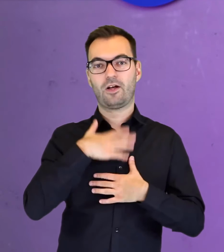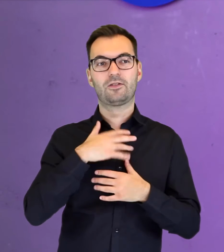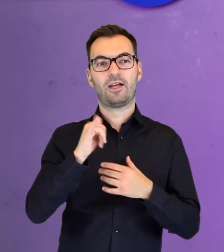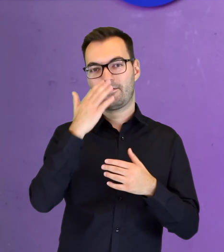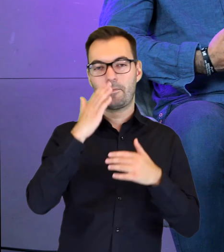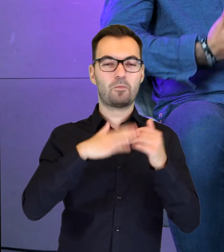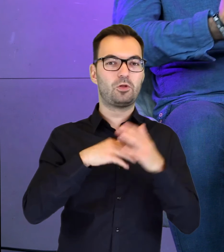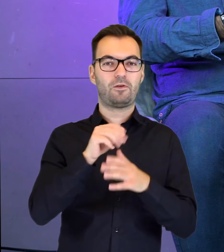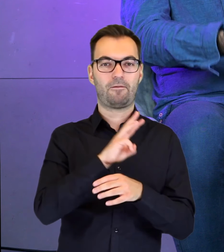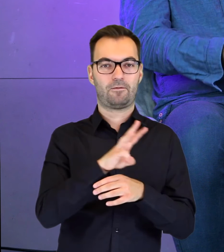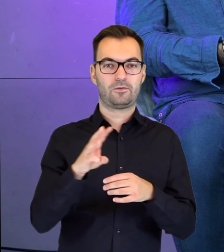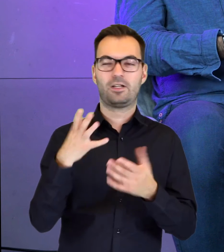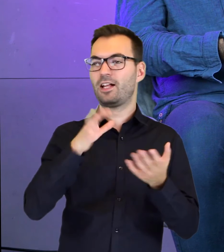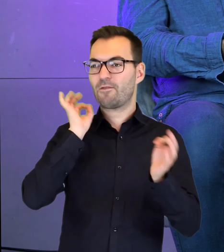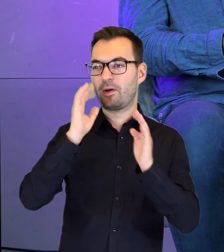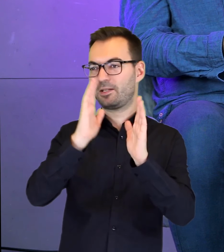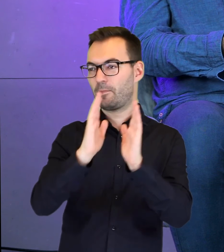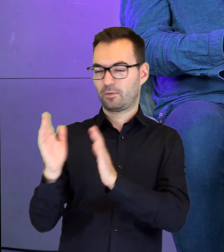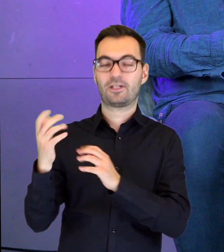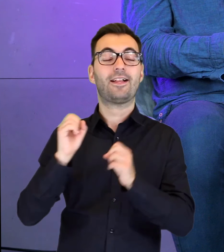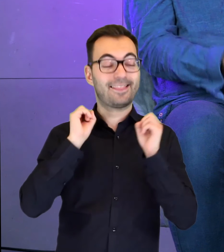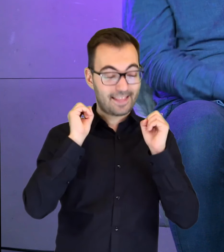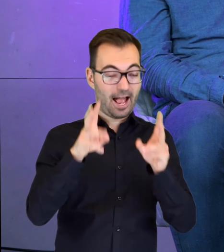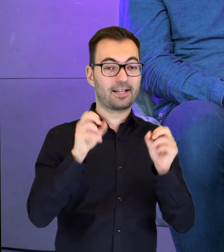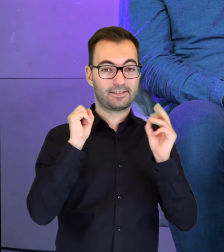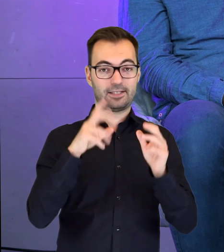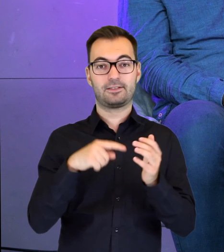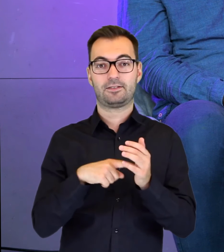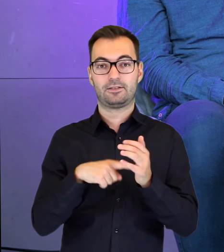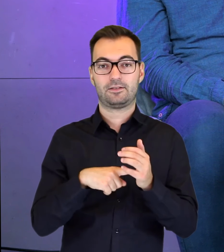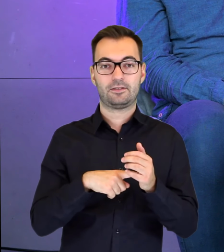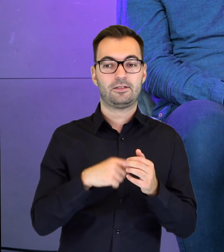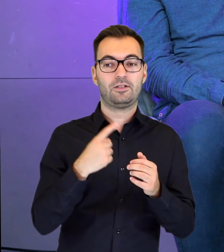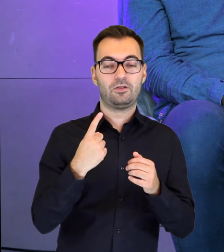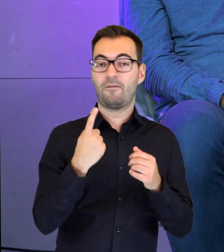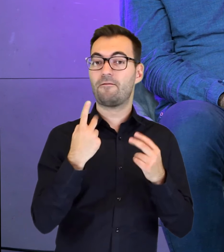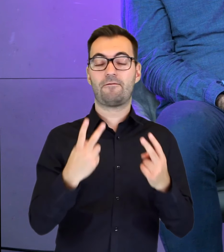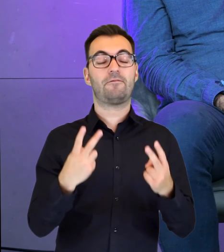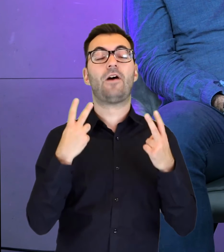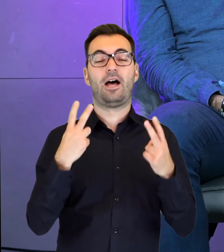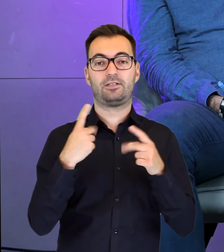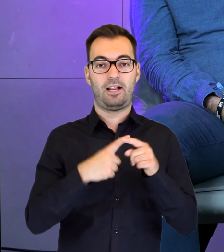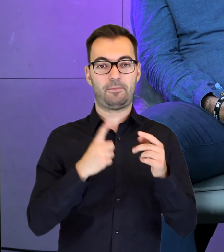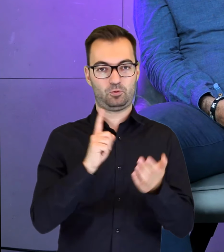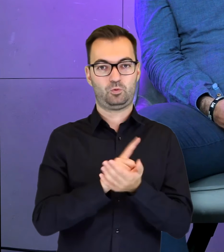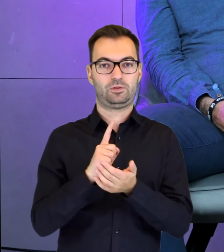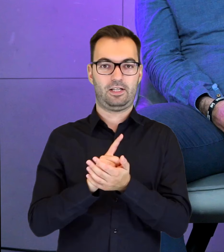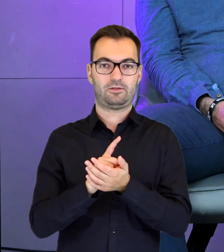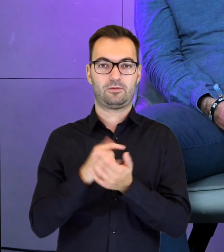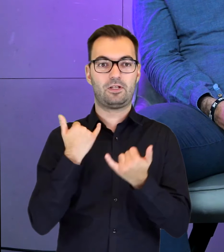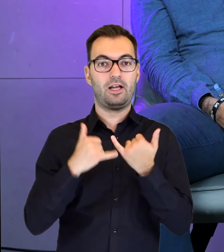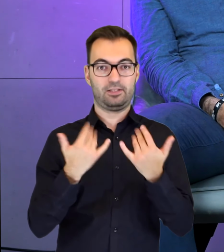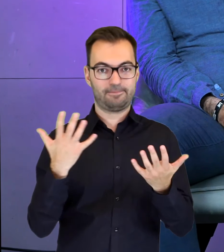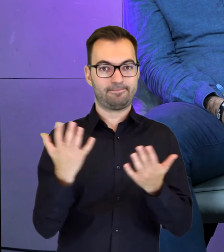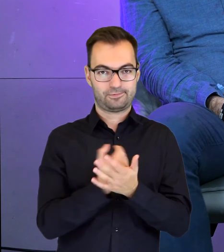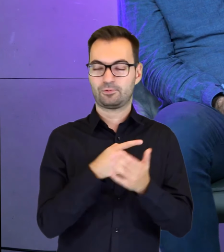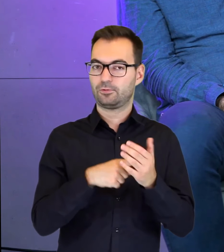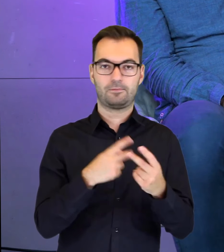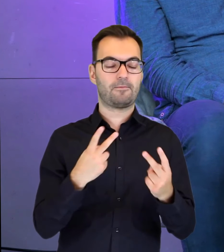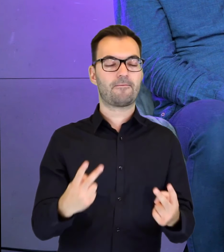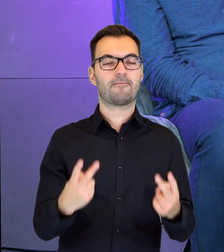stron i tym samym jakby jak ta strona jest zbudowana tak jak są uporządkowane informacją tak to jest jedno